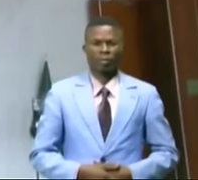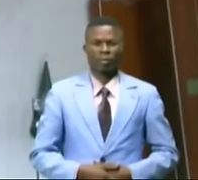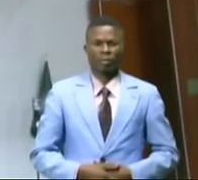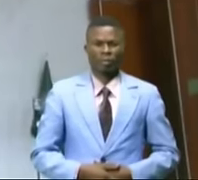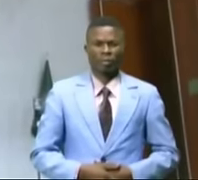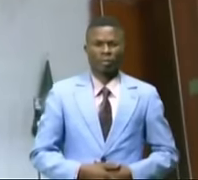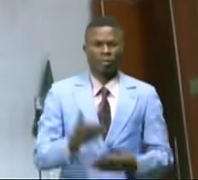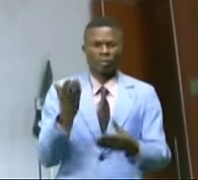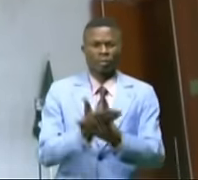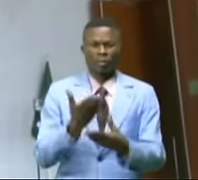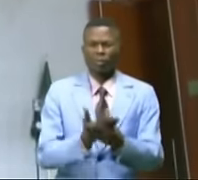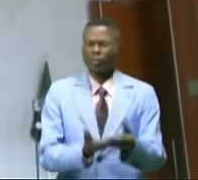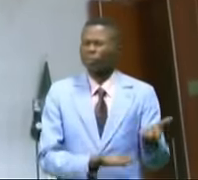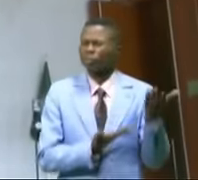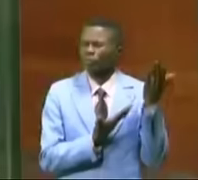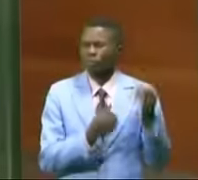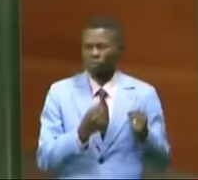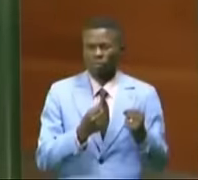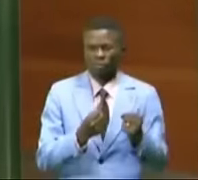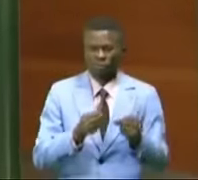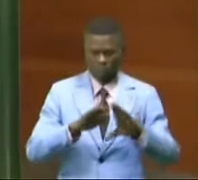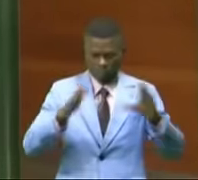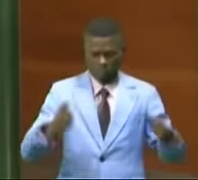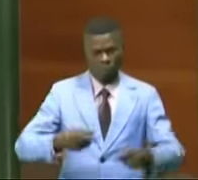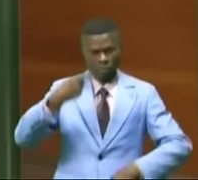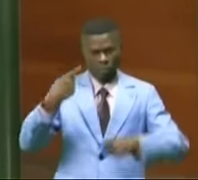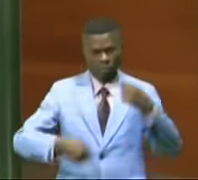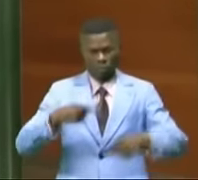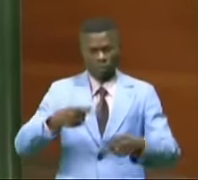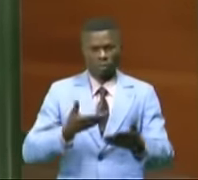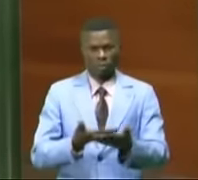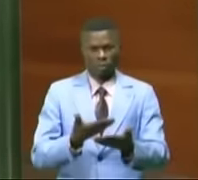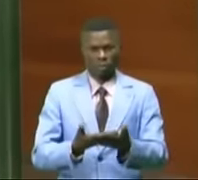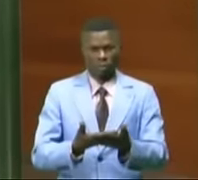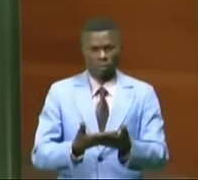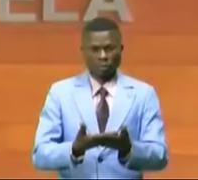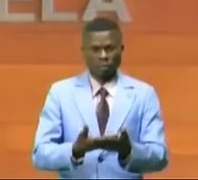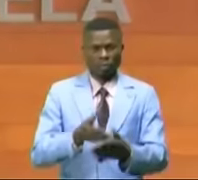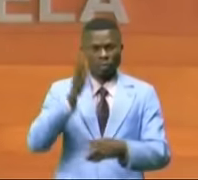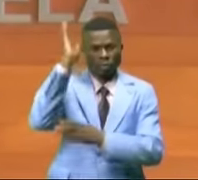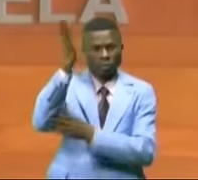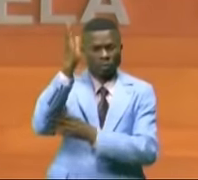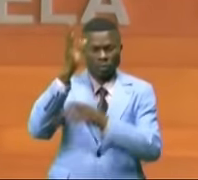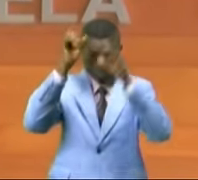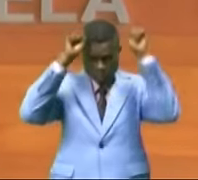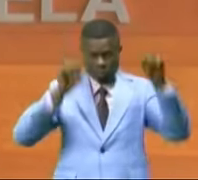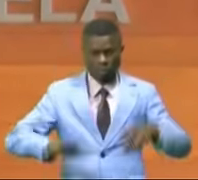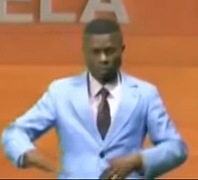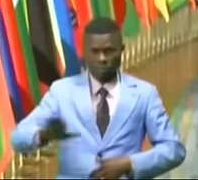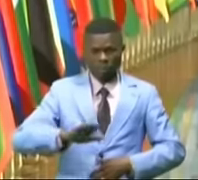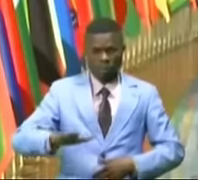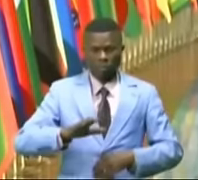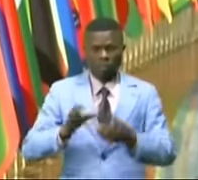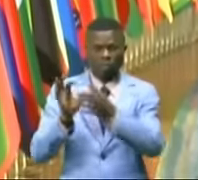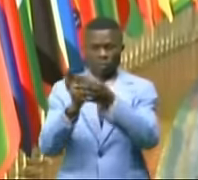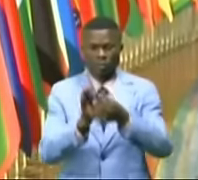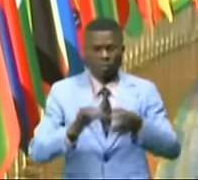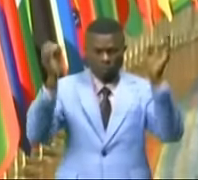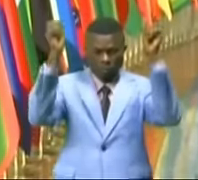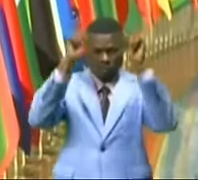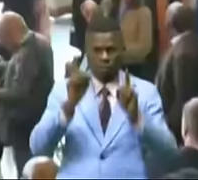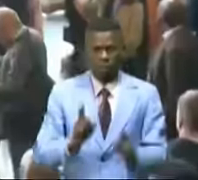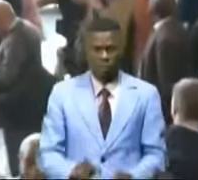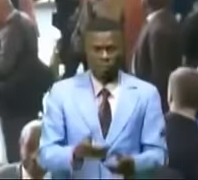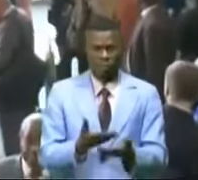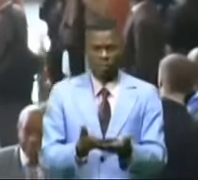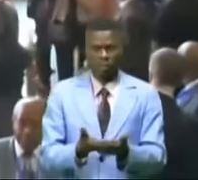Des dossiers lourds seront sur la table des discussions de la 37e conférence des chefs d'État et de gouvernement de l'Union africaine, dont les portes